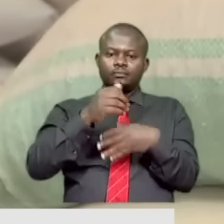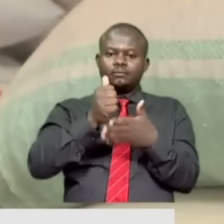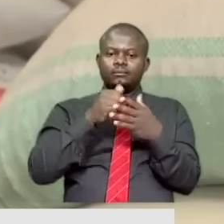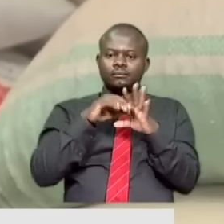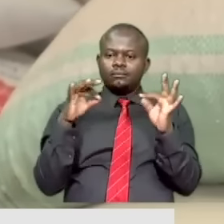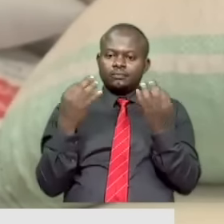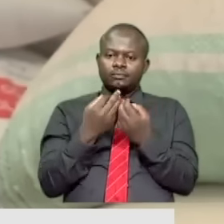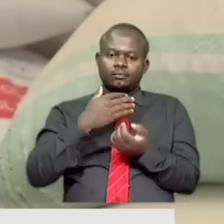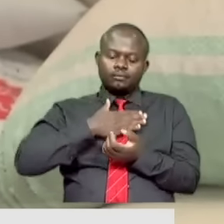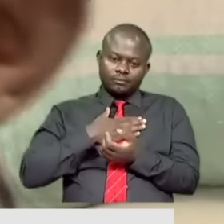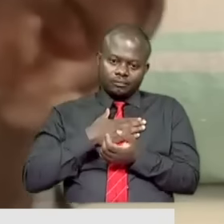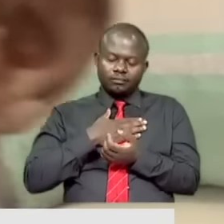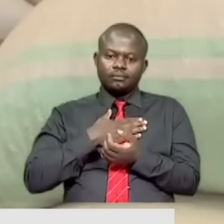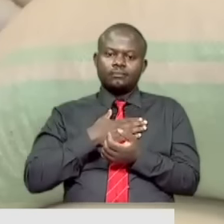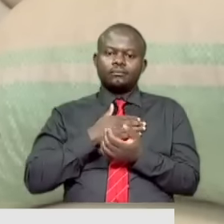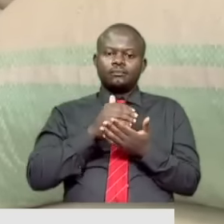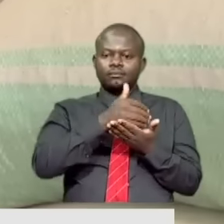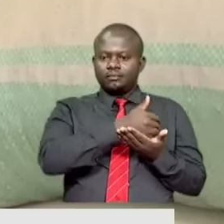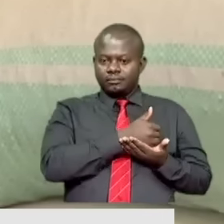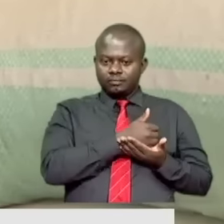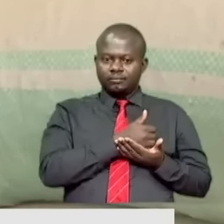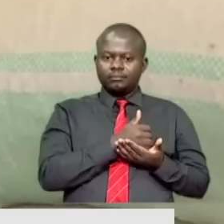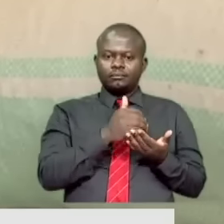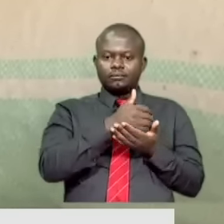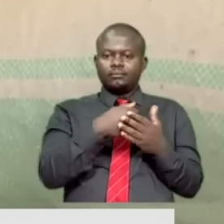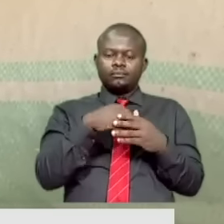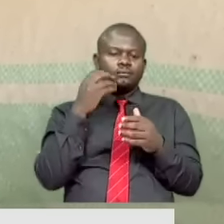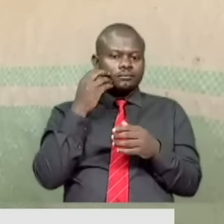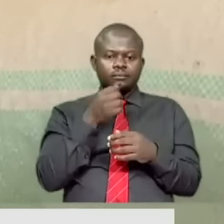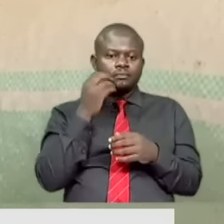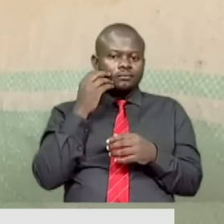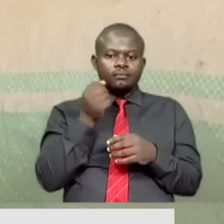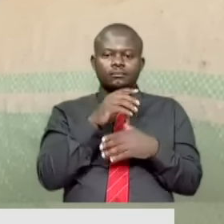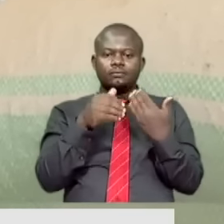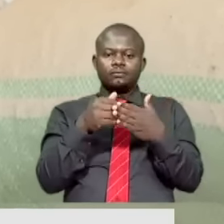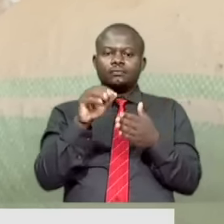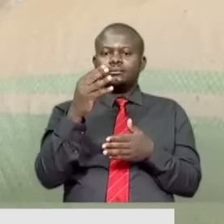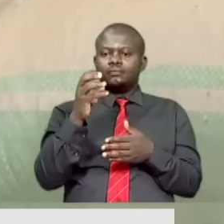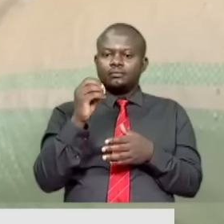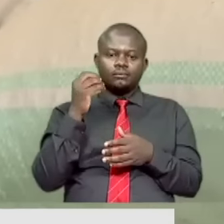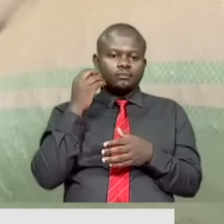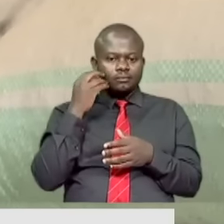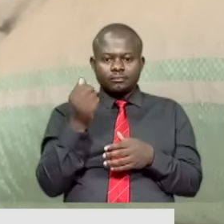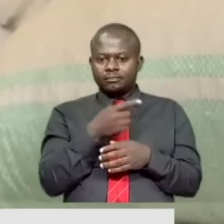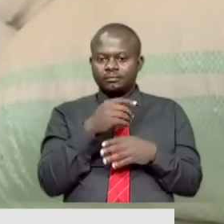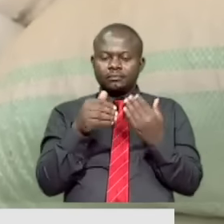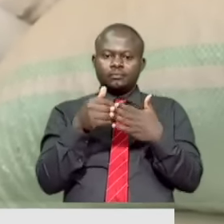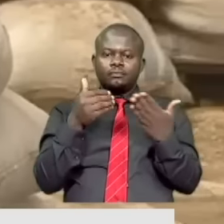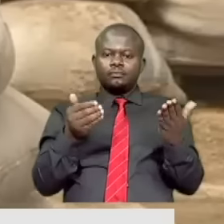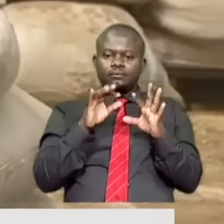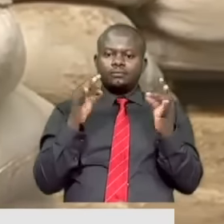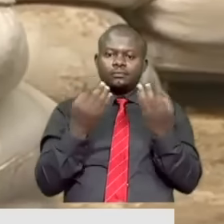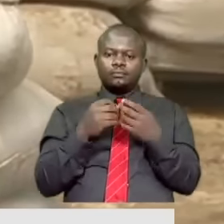umuryango kwizigama nizigama buri kwezi 40,000 za buri kwezi. Ubu muryango